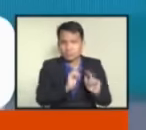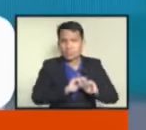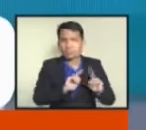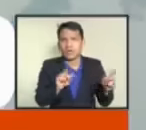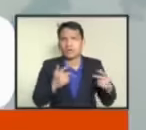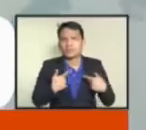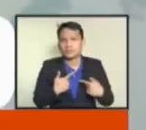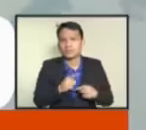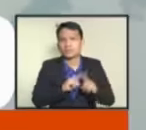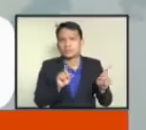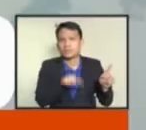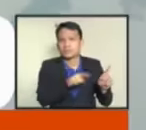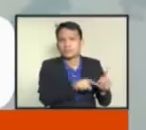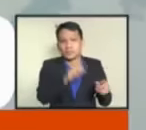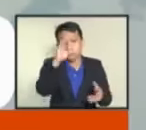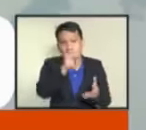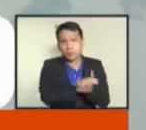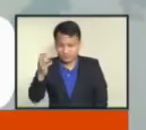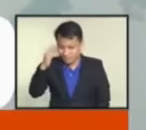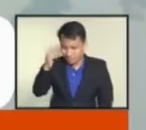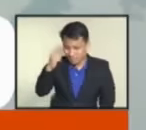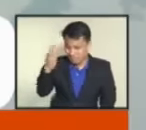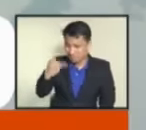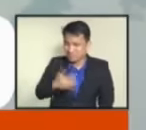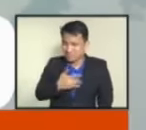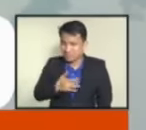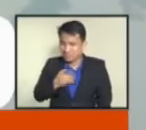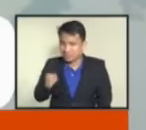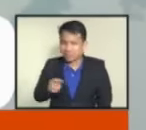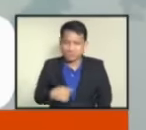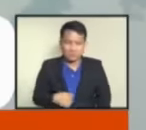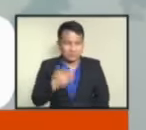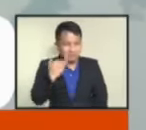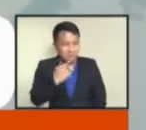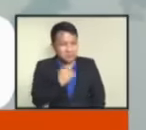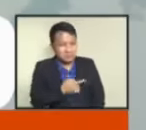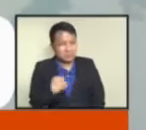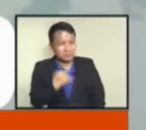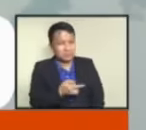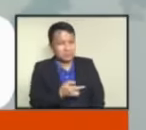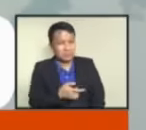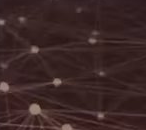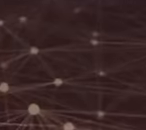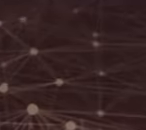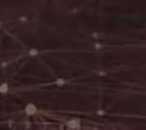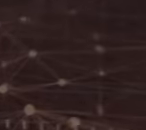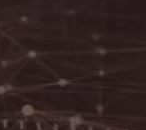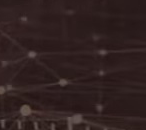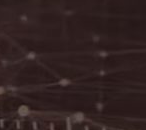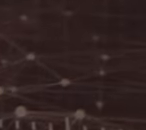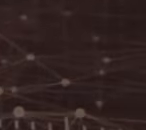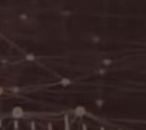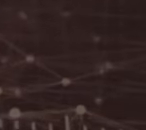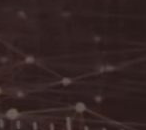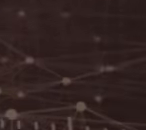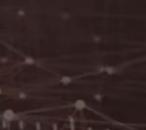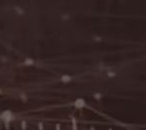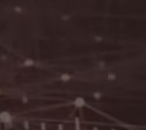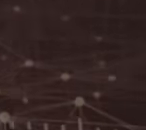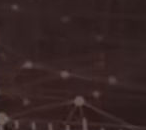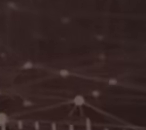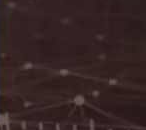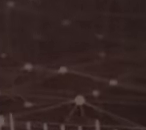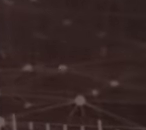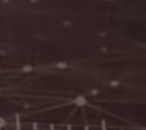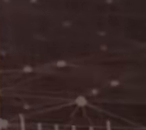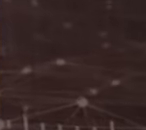upo. Bakit nyo nasabing ramdam nyo na? Kasi sir, yung every time na may sasabihin ka, magagalit siya. Parang wala ka nang sasabihin na hindi maganda, puro